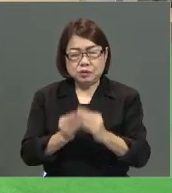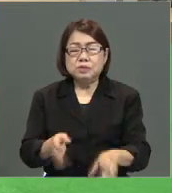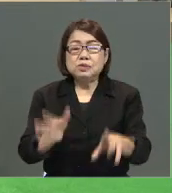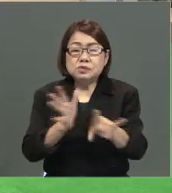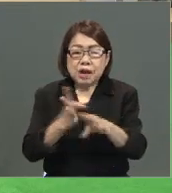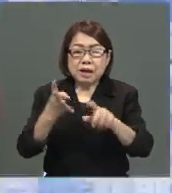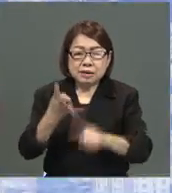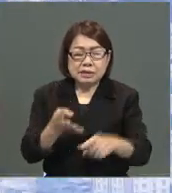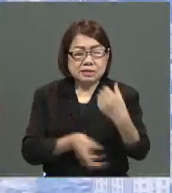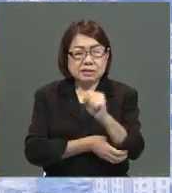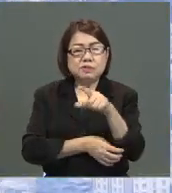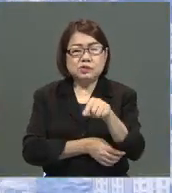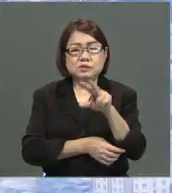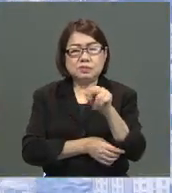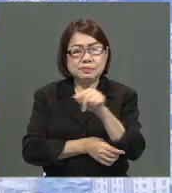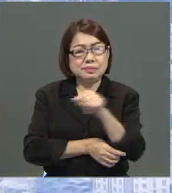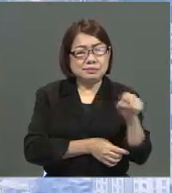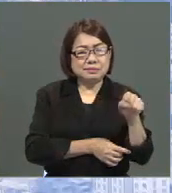ครึ่งของทีมทางด้านงานการข่าวนะครับแล้วมาสรุปสุดท้ายคือ10:30